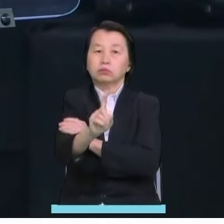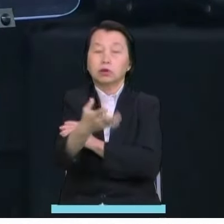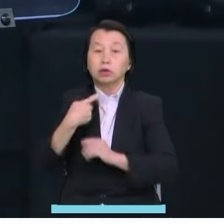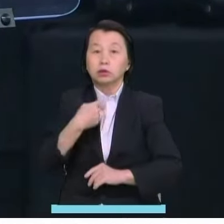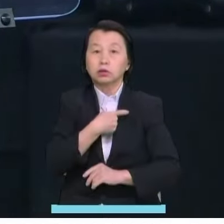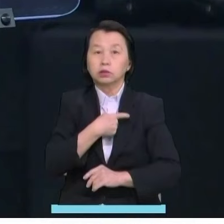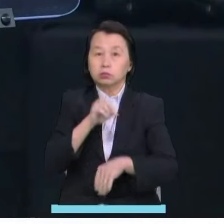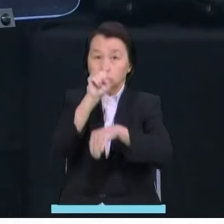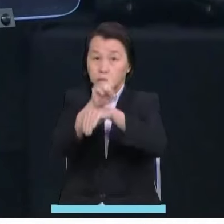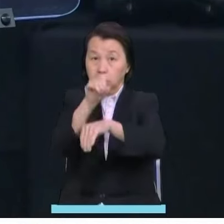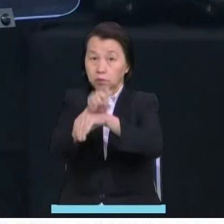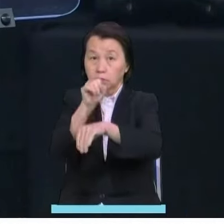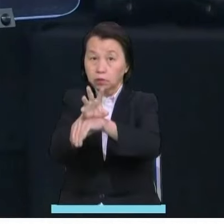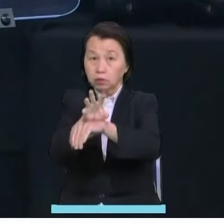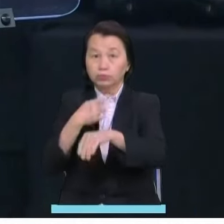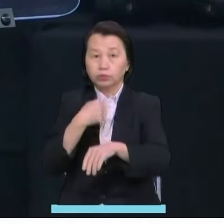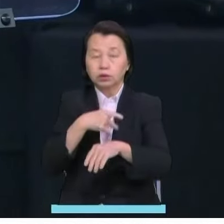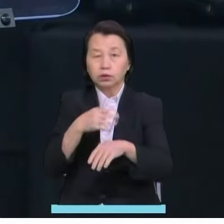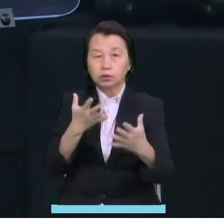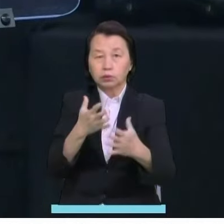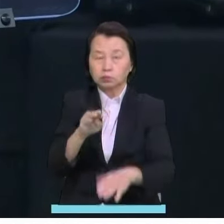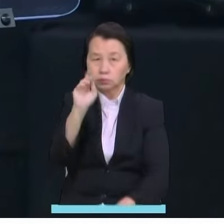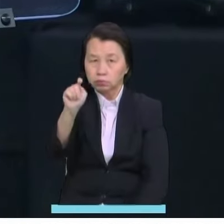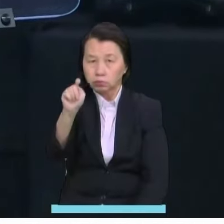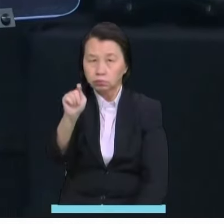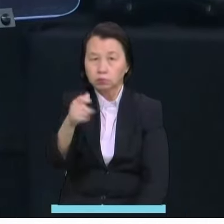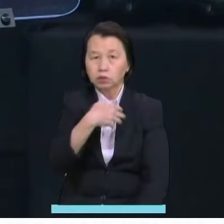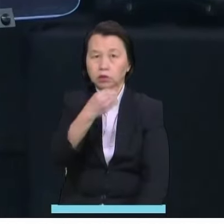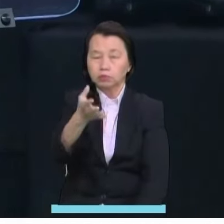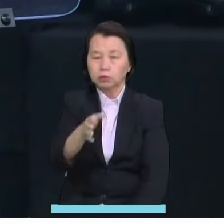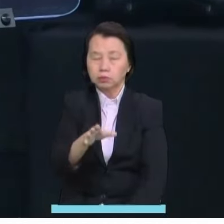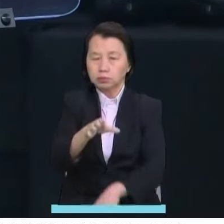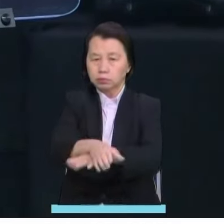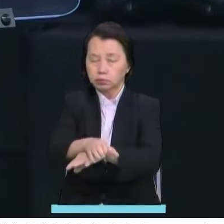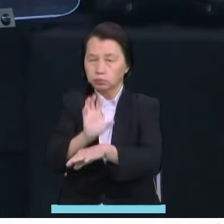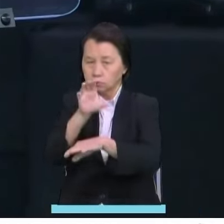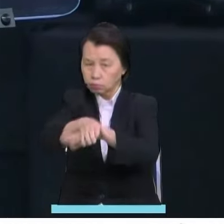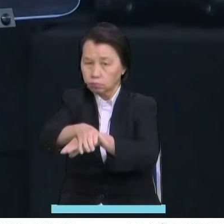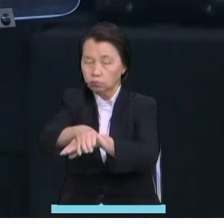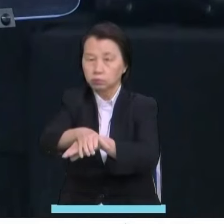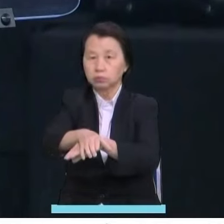Kita beri nasihat, kita beri anjuran, kita beri gesakan, desakan.